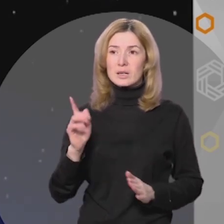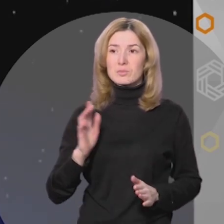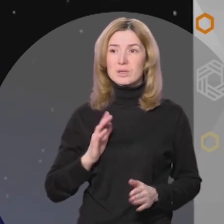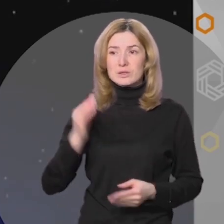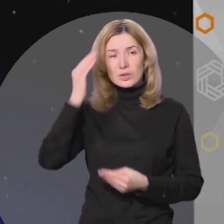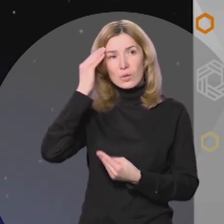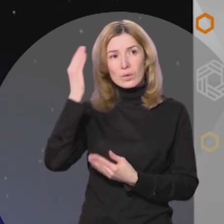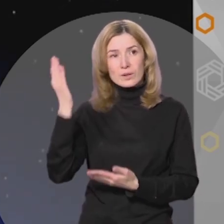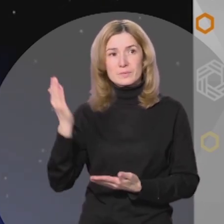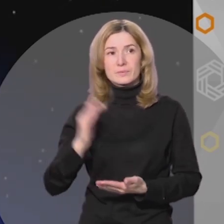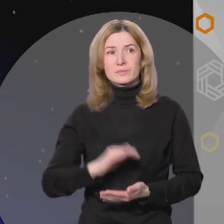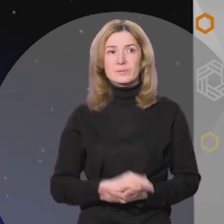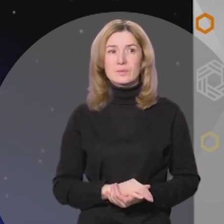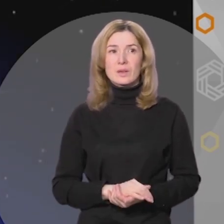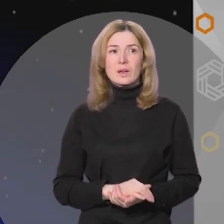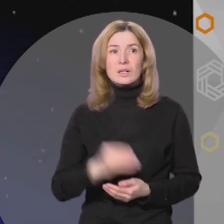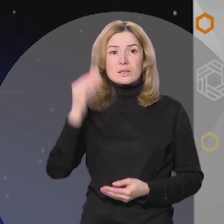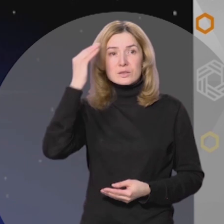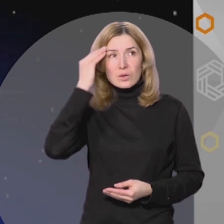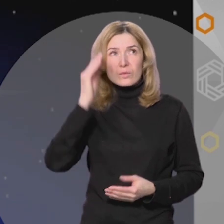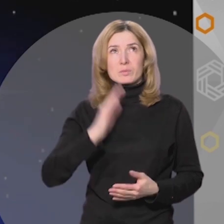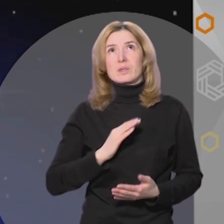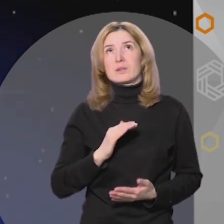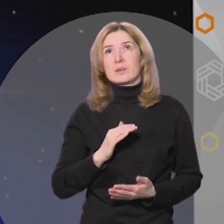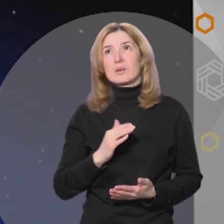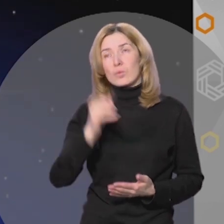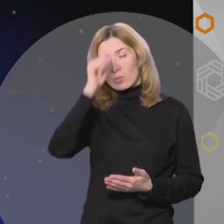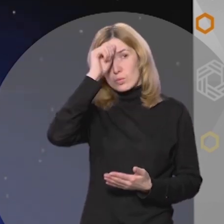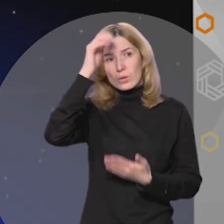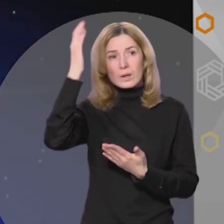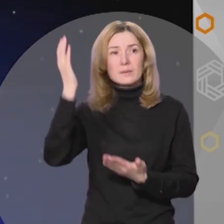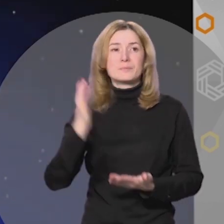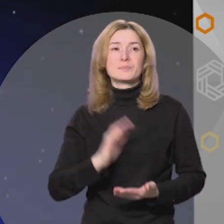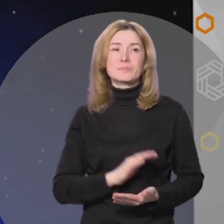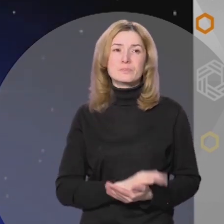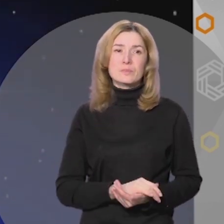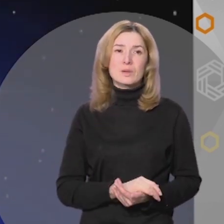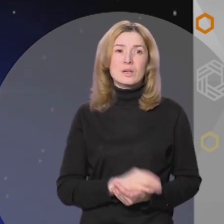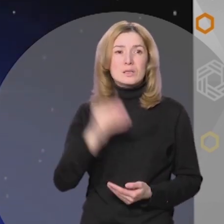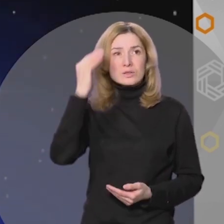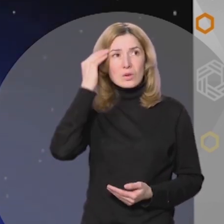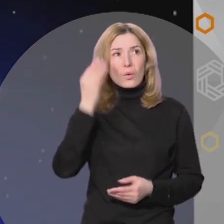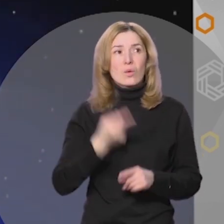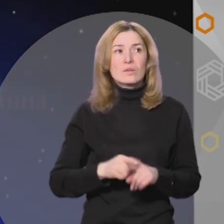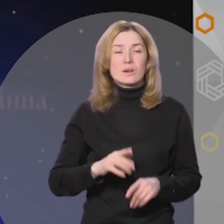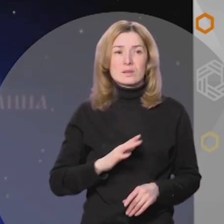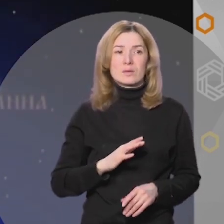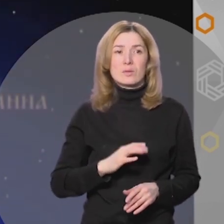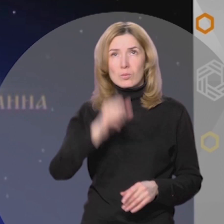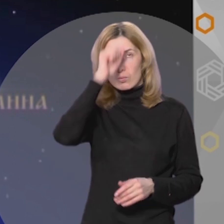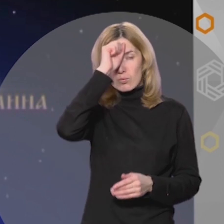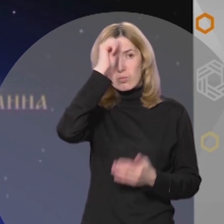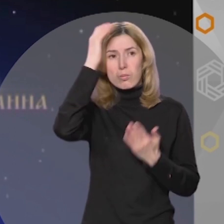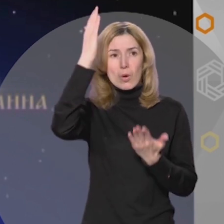Вначале было слово, и слово было у Бога, и слово